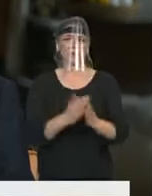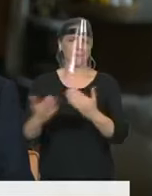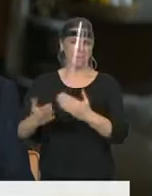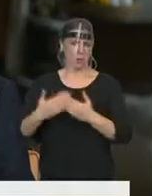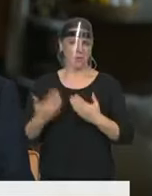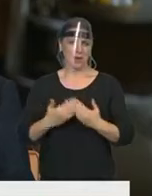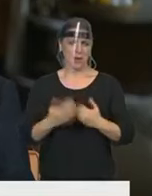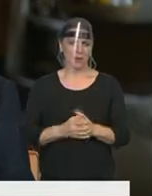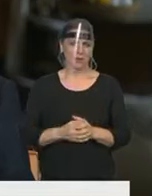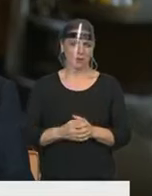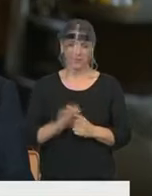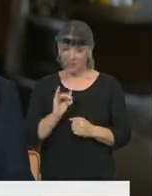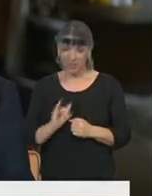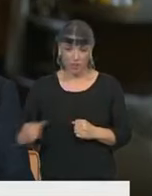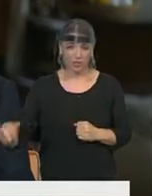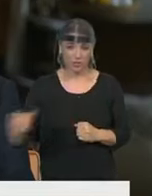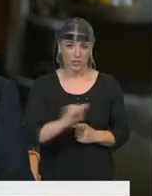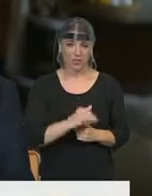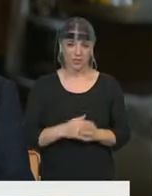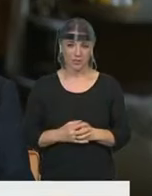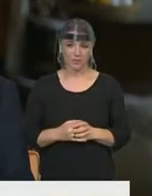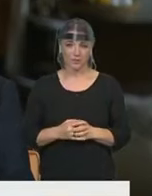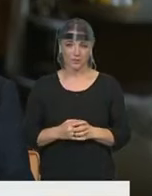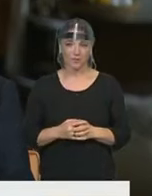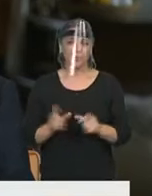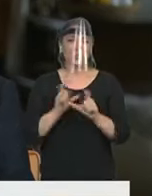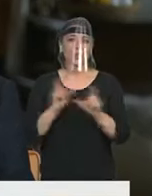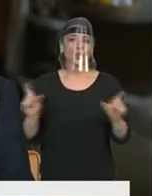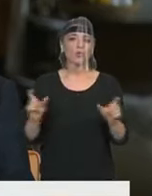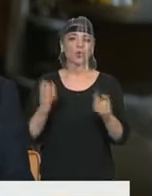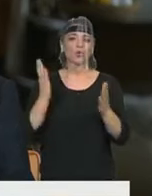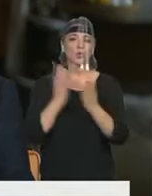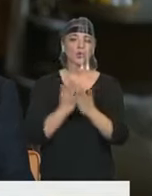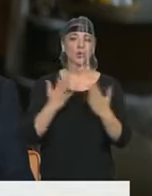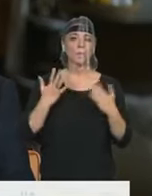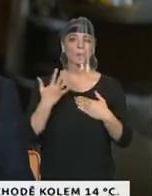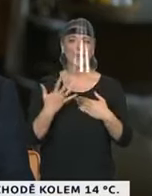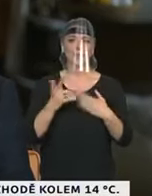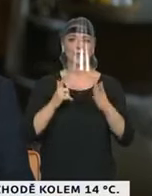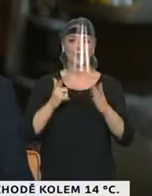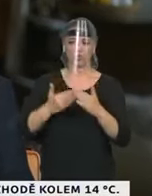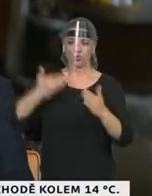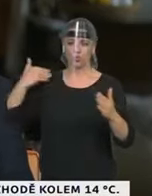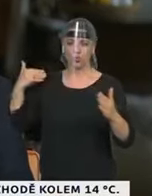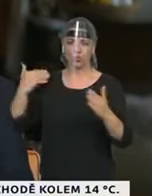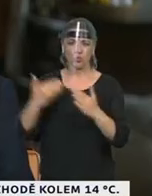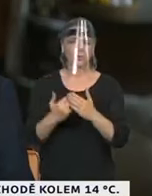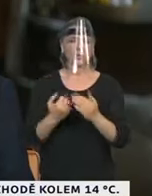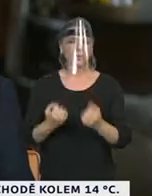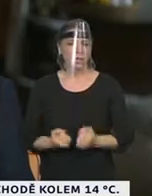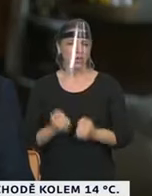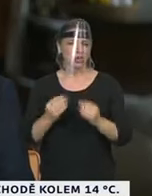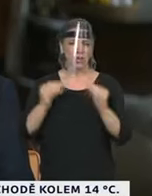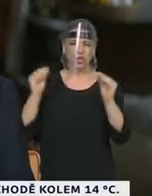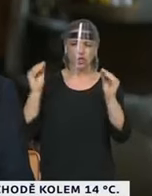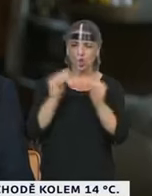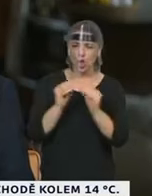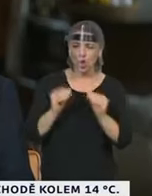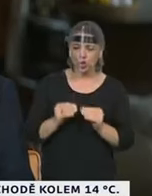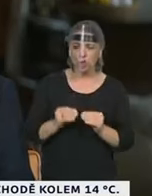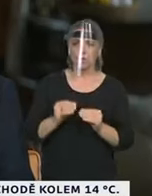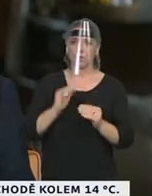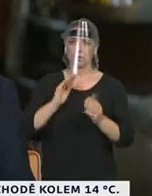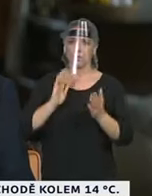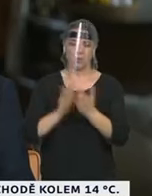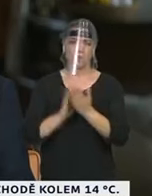pomohli. Každý z vás. Máme za sebou 5 nejsložitějších týdnů v novodobé historii České republiky. Na